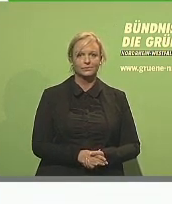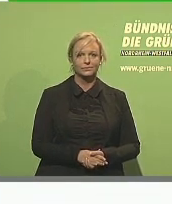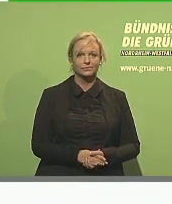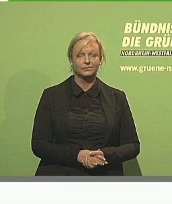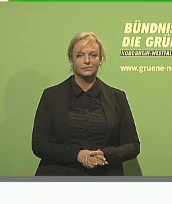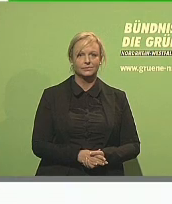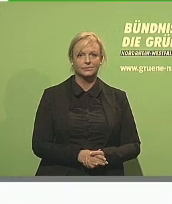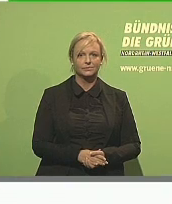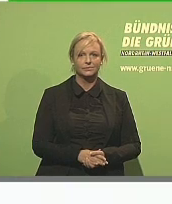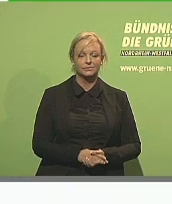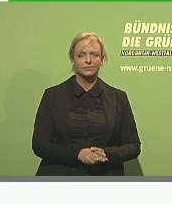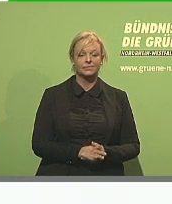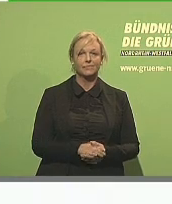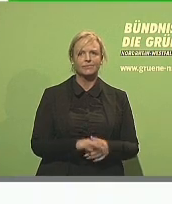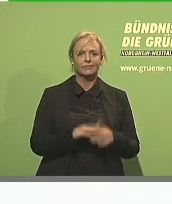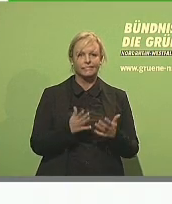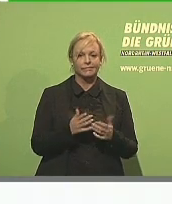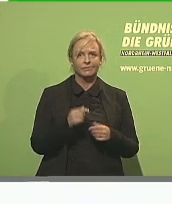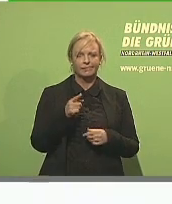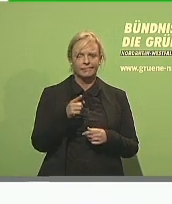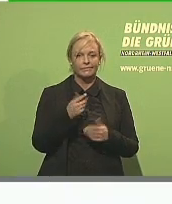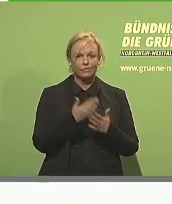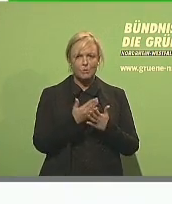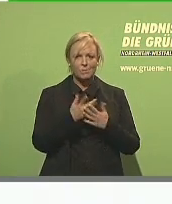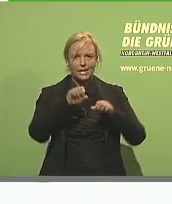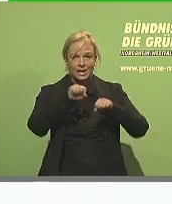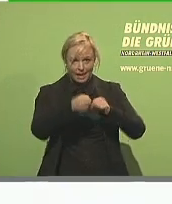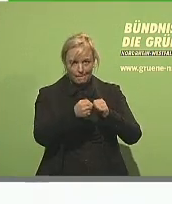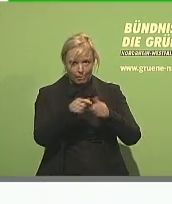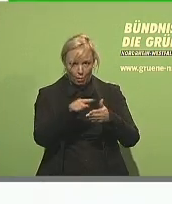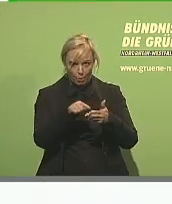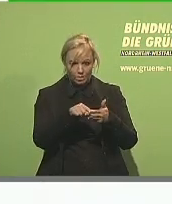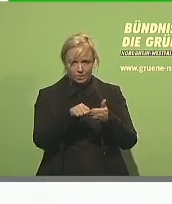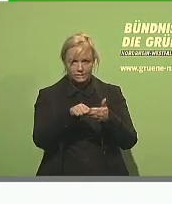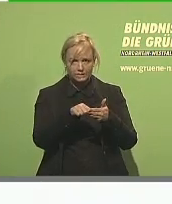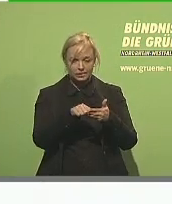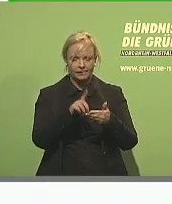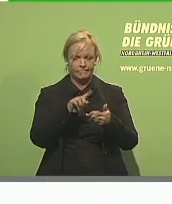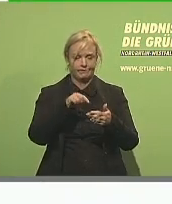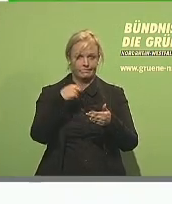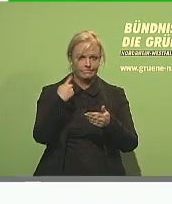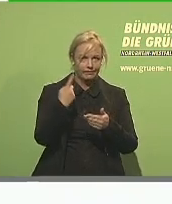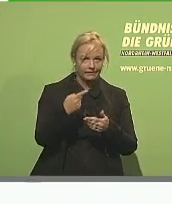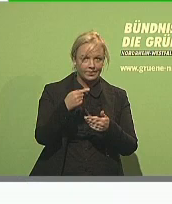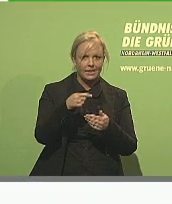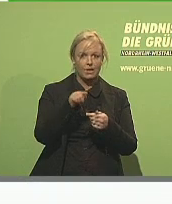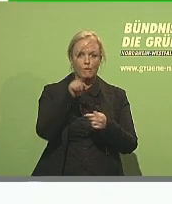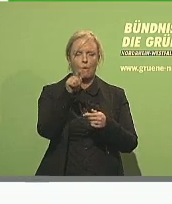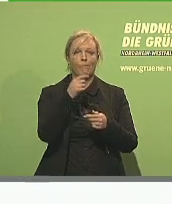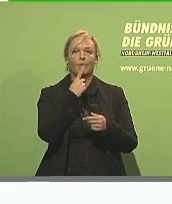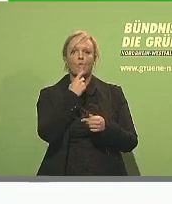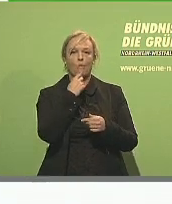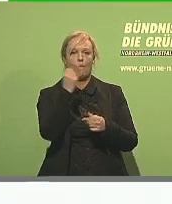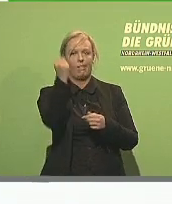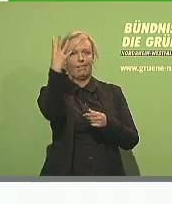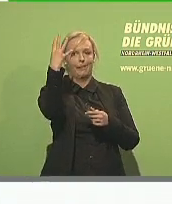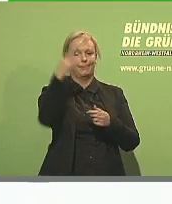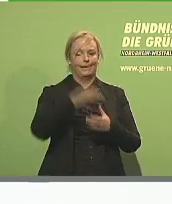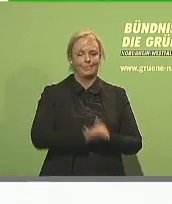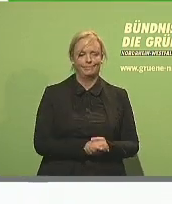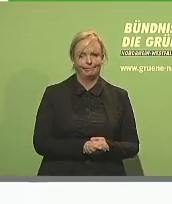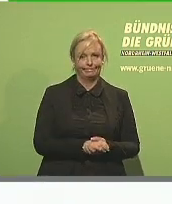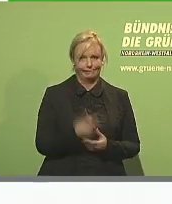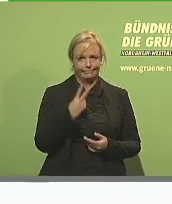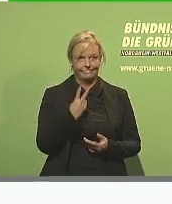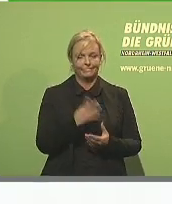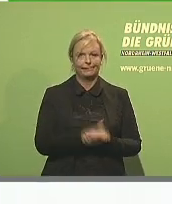So, wenn es kaputt wäre, nicht funktionieren täte, würde bei geöffneter Abstimmung oben ein rotes Licht erscheinen. Dann